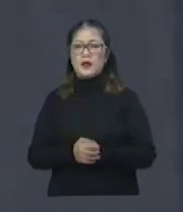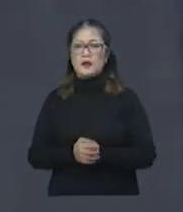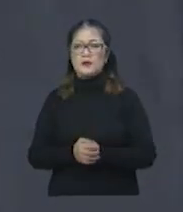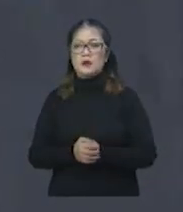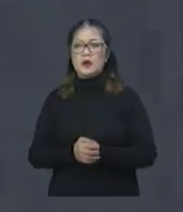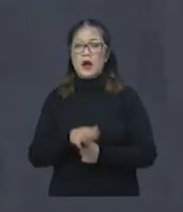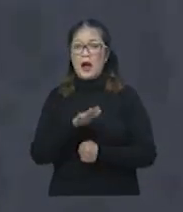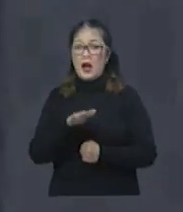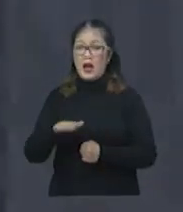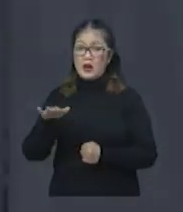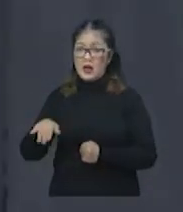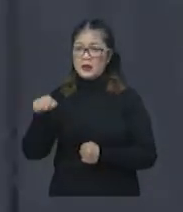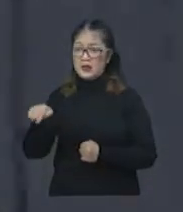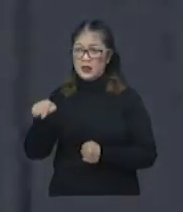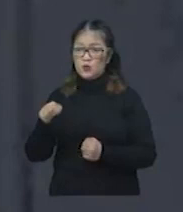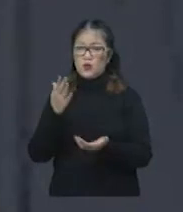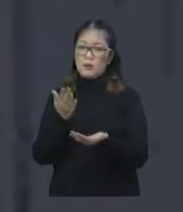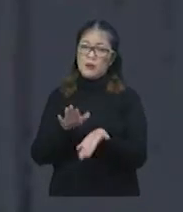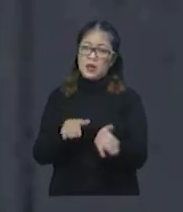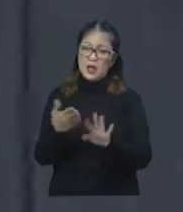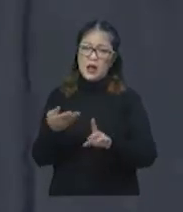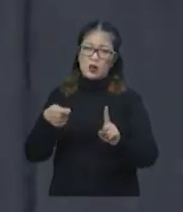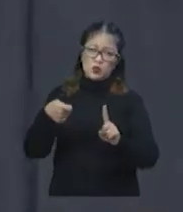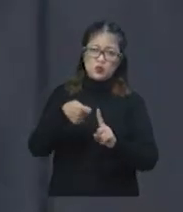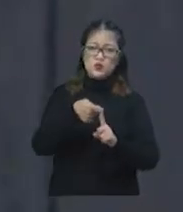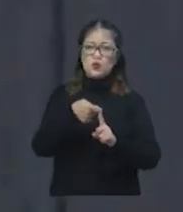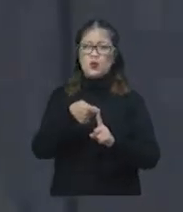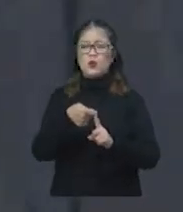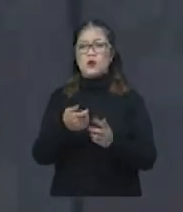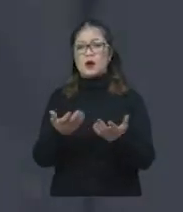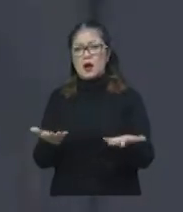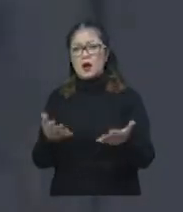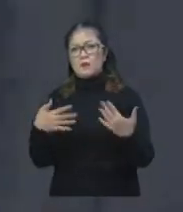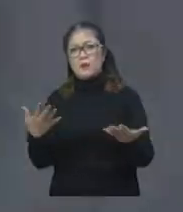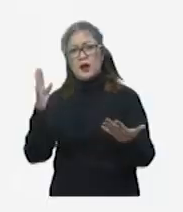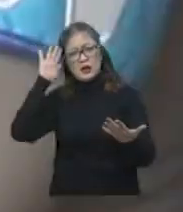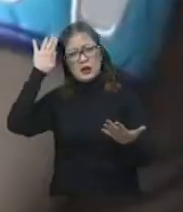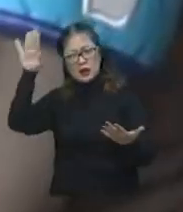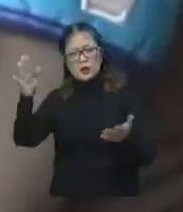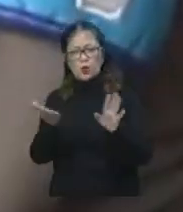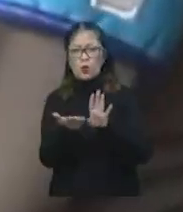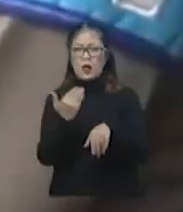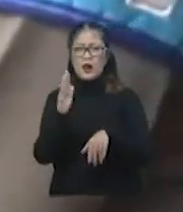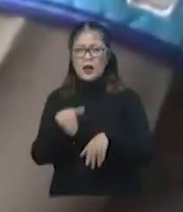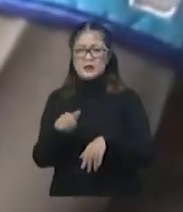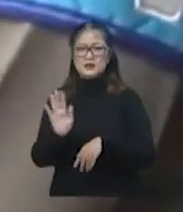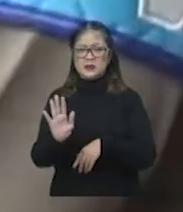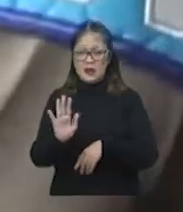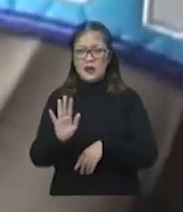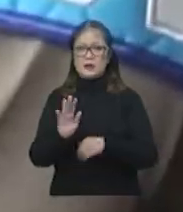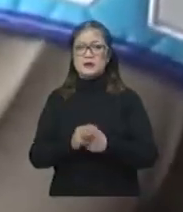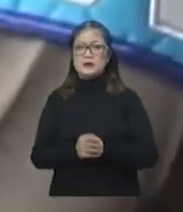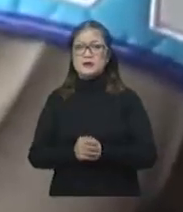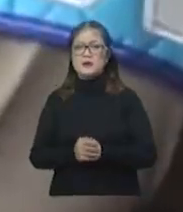dipanggil Allah Subhanahu wa Ta'ala. Mudah-mudahan tidak terjadi lagi kepada anak siapapun. Akibat perbuatannya, Ical